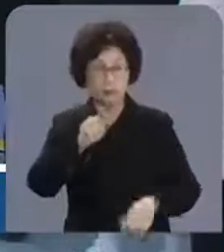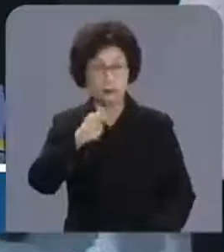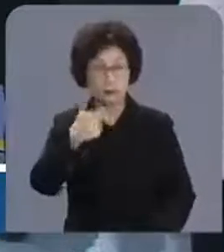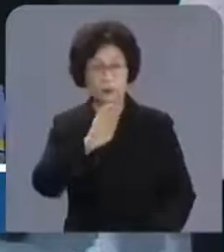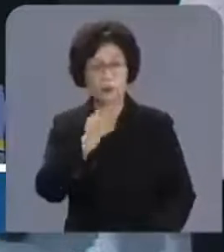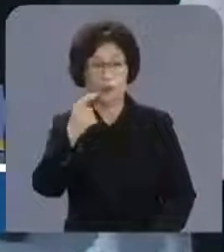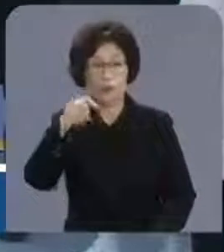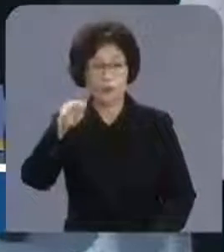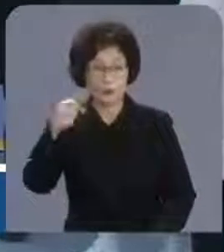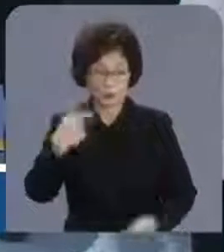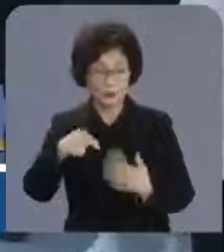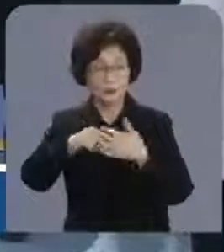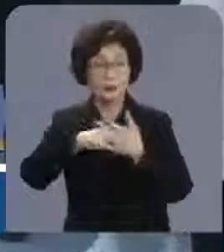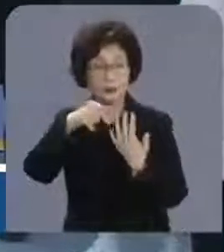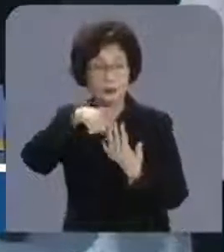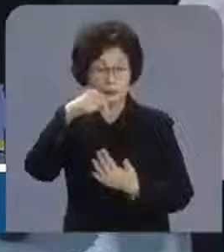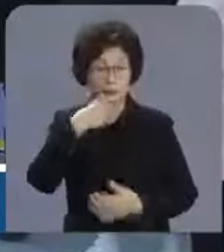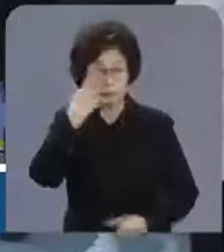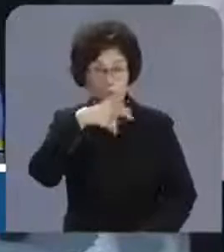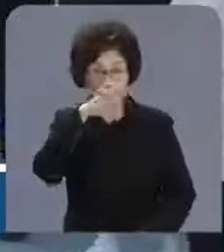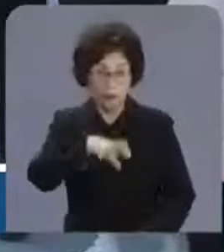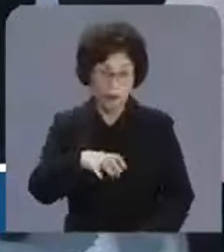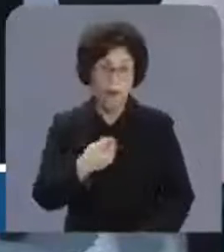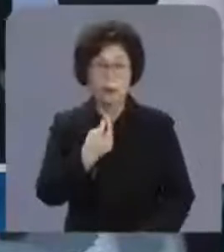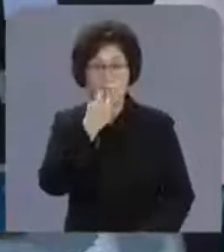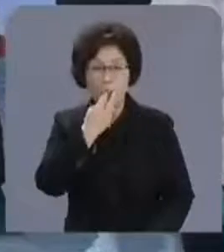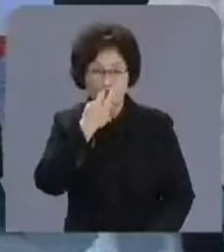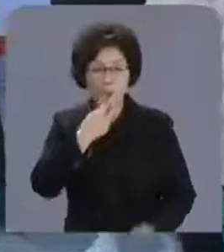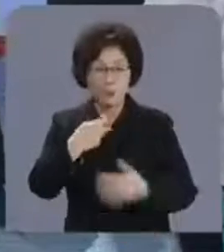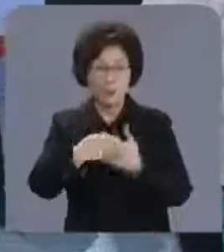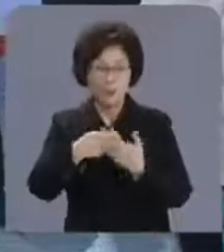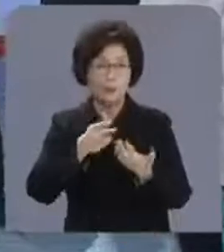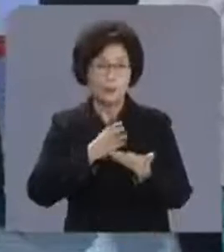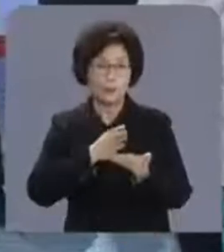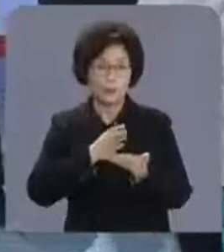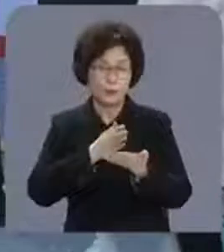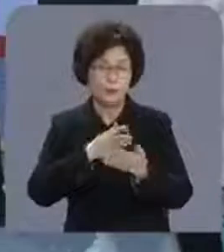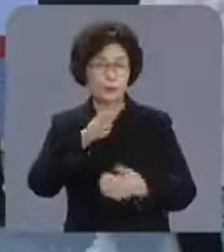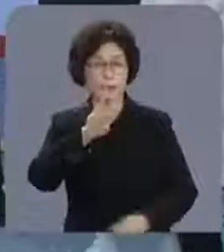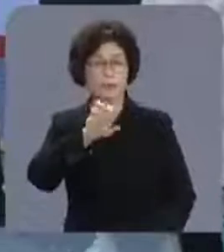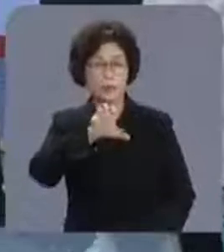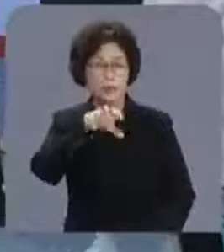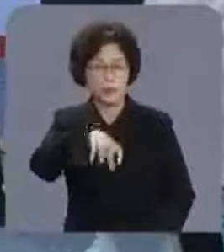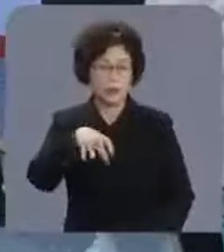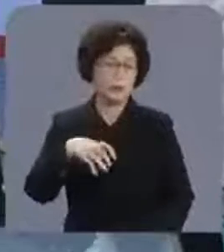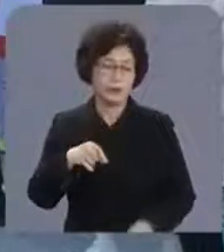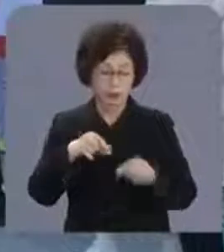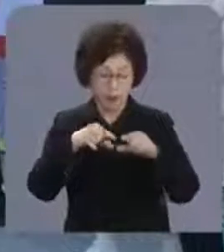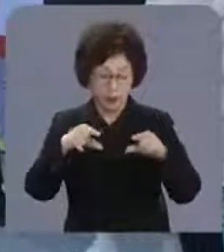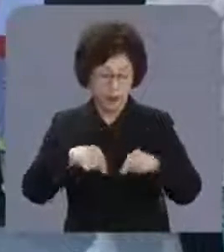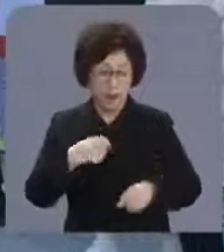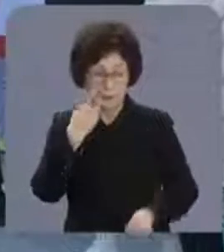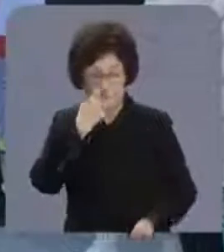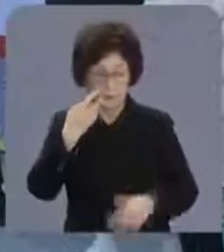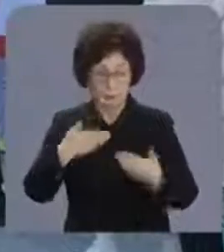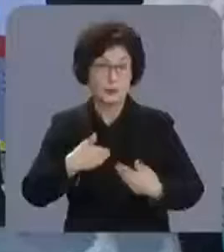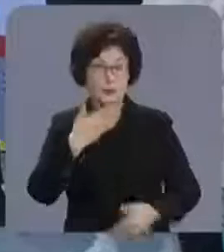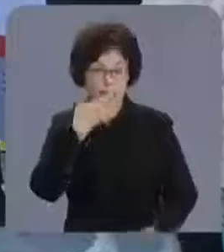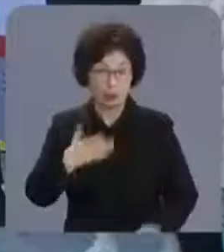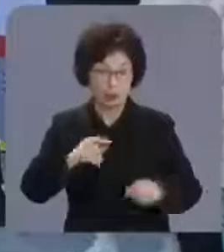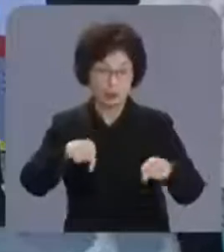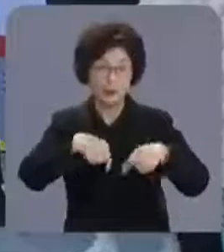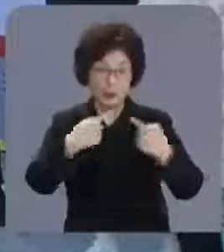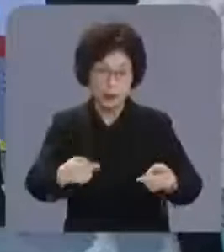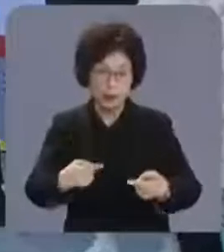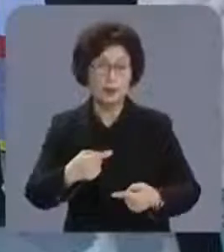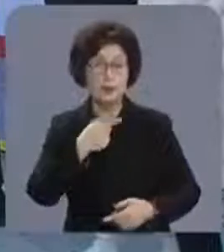보건소와 임시선별 검사소, 그리고 호흡기 전담 클리닉 35곳에서 받을 수 있습니다. 특히 참여 의사를